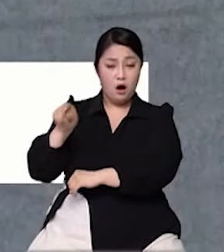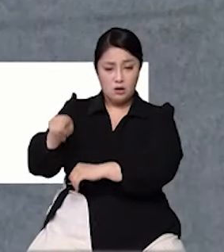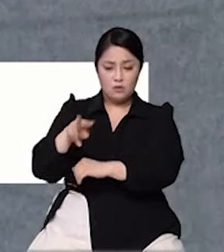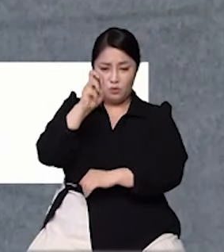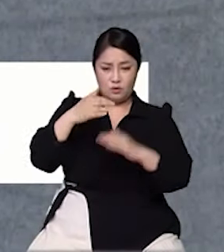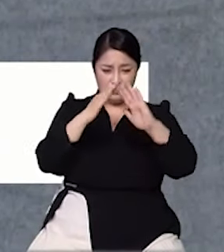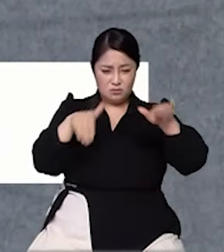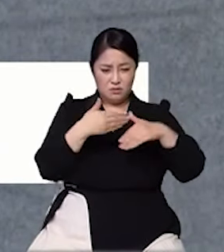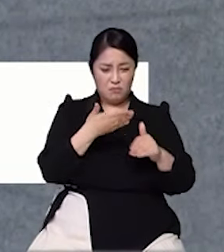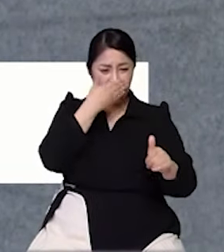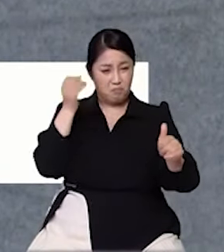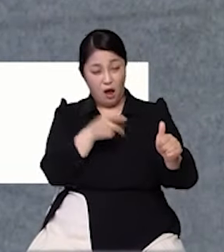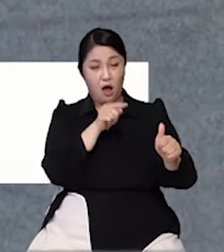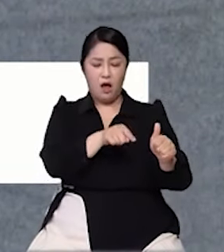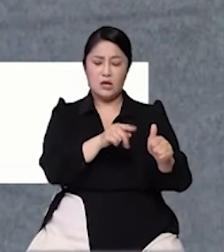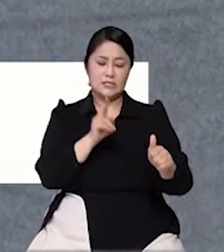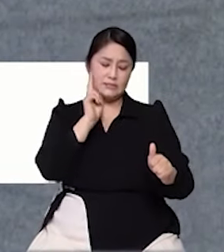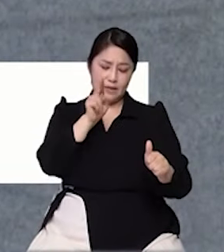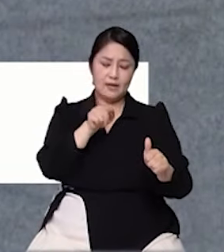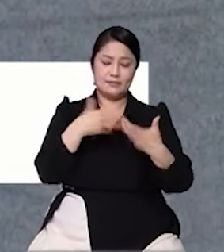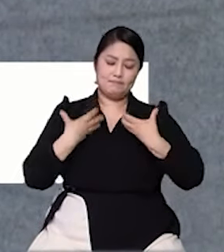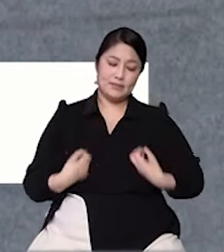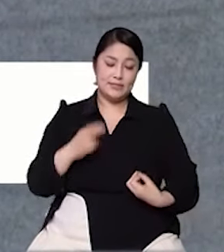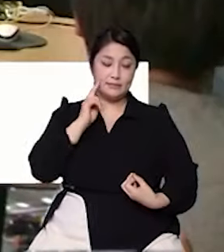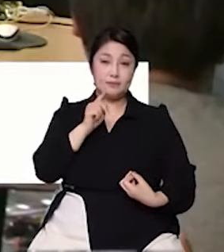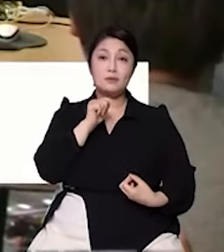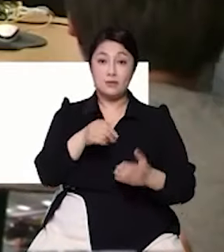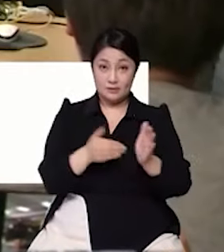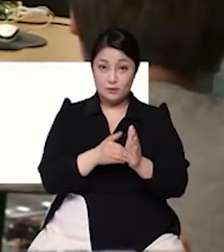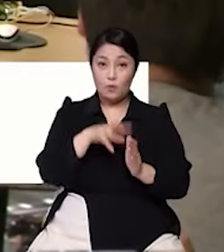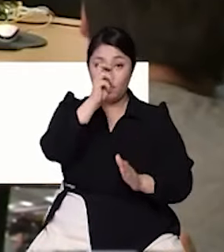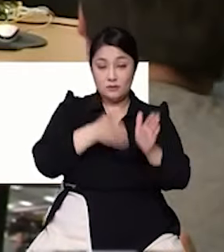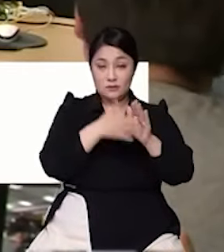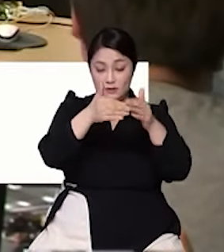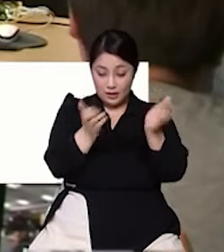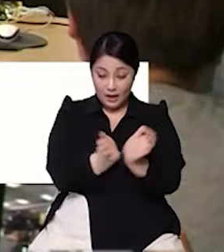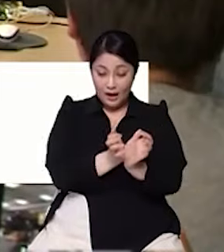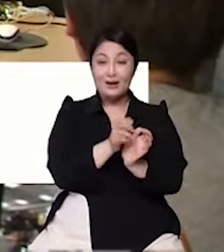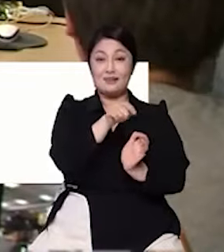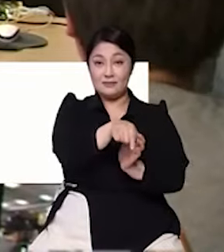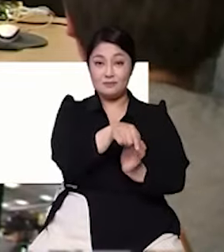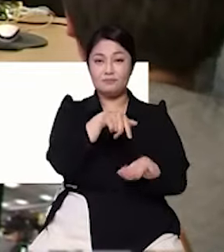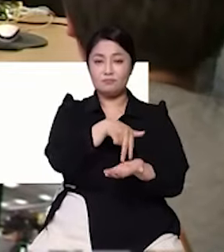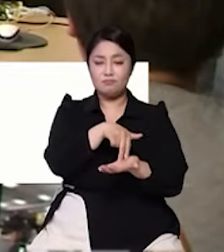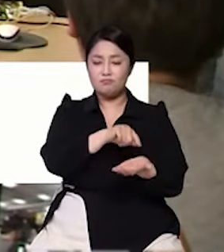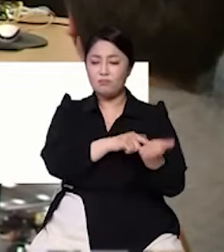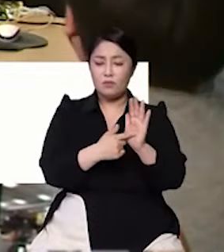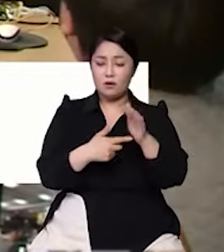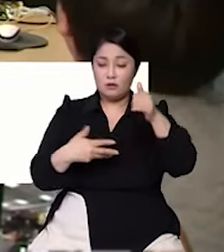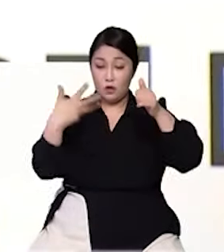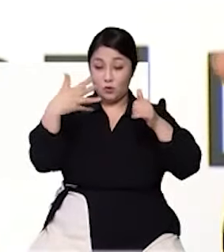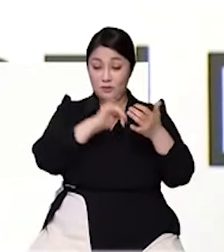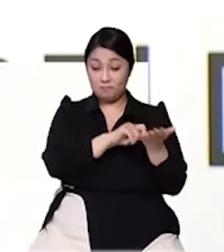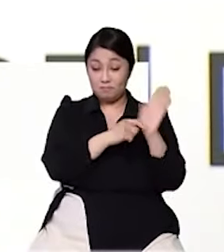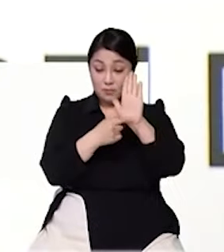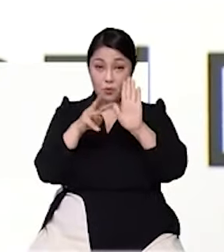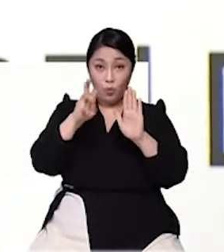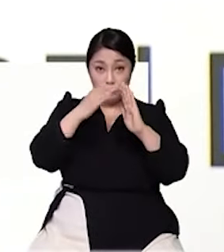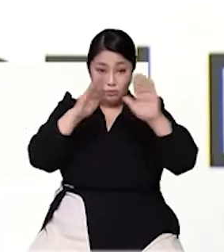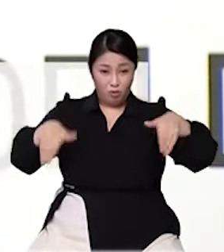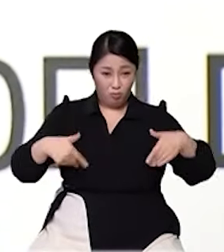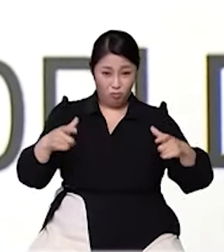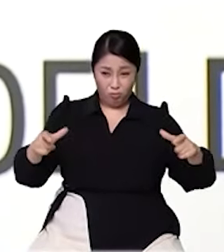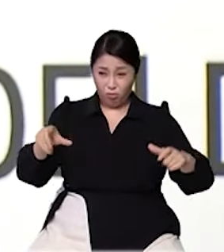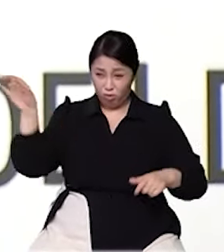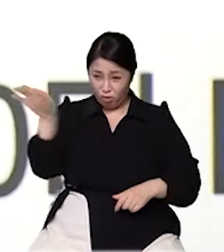패딩이 실망스럽다 고 밝혔습니다 광주광역시 당은 오늘 발표된 2차 네가 긴 선한 후보자 8명 가운데 광주 전남